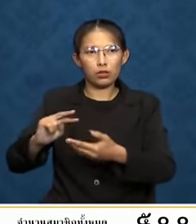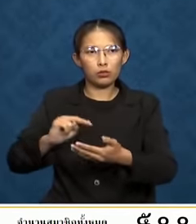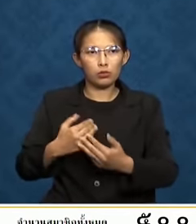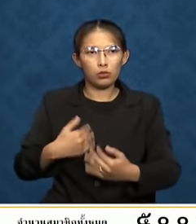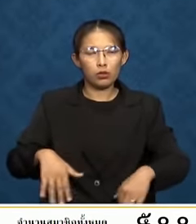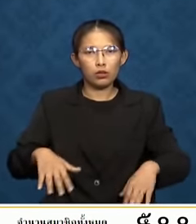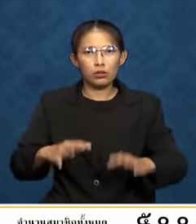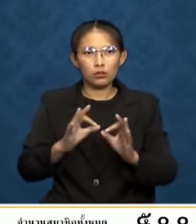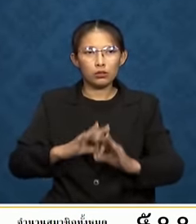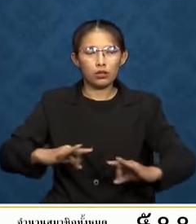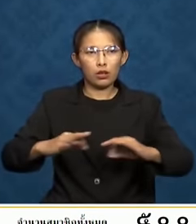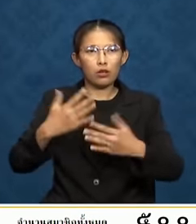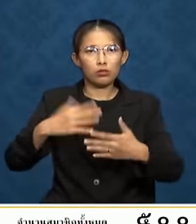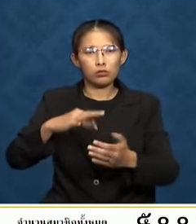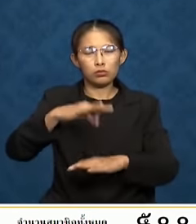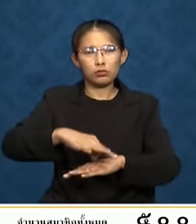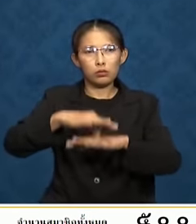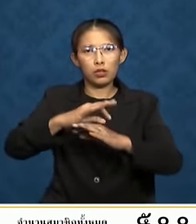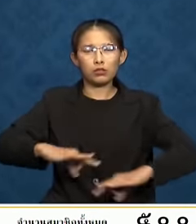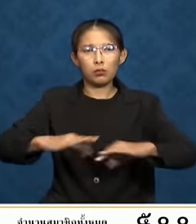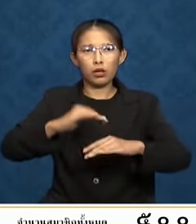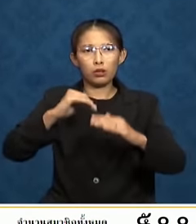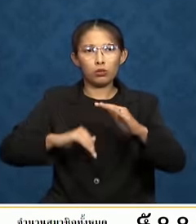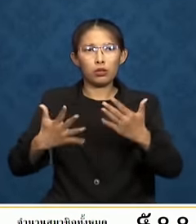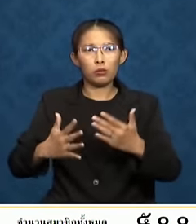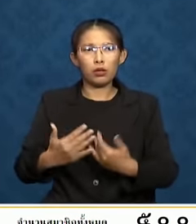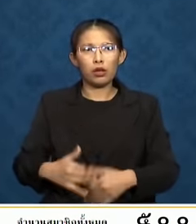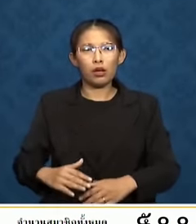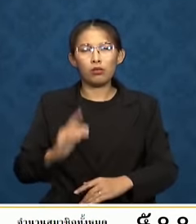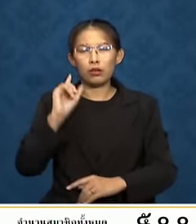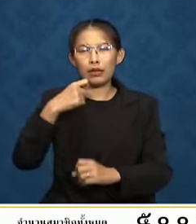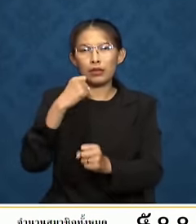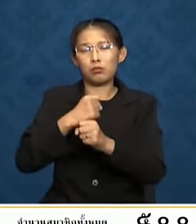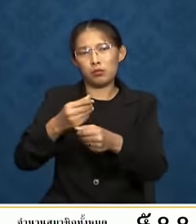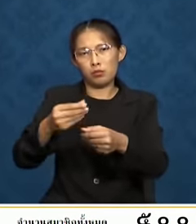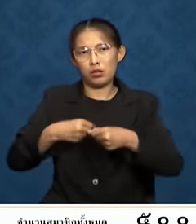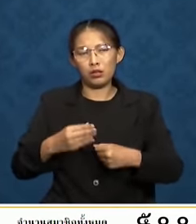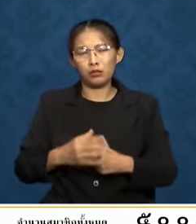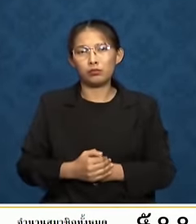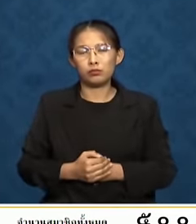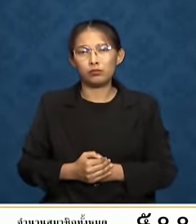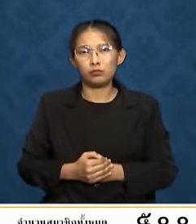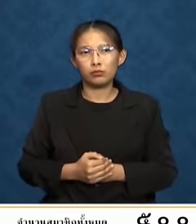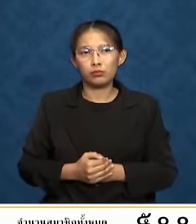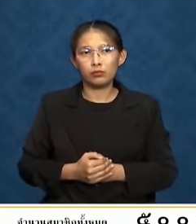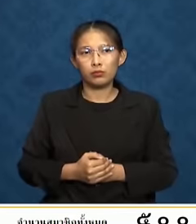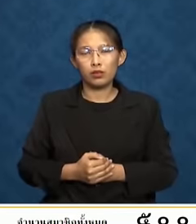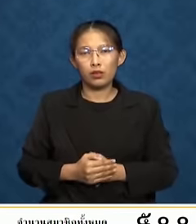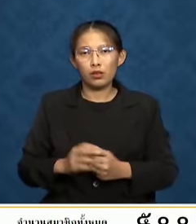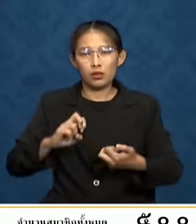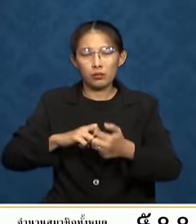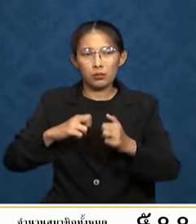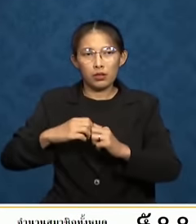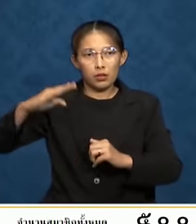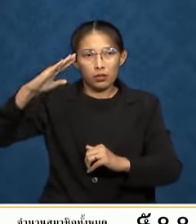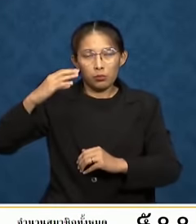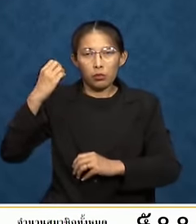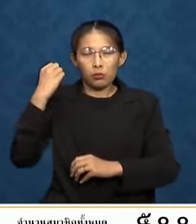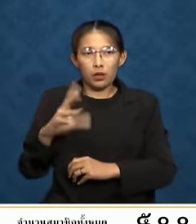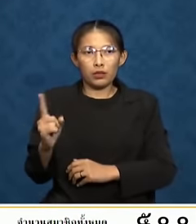ไพวกตำแหน่งหลักทำไมไม่ไปรถเป็นรถตำแหน่งหลักใครจะทำงานให้ฮะปัญหาที่นายพลเยอะที่เราคุยกัน